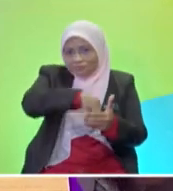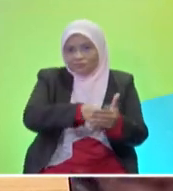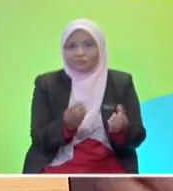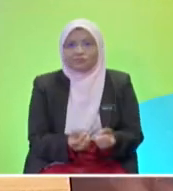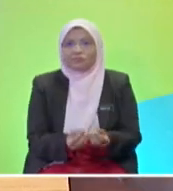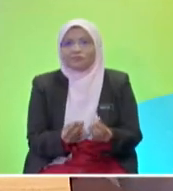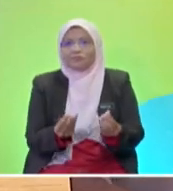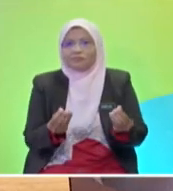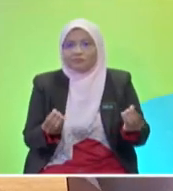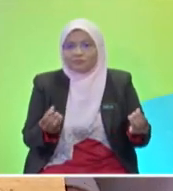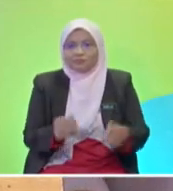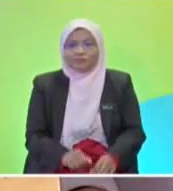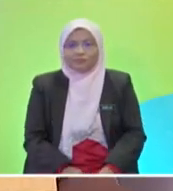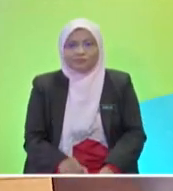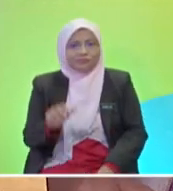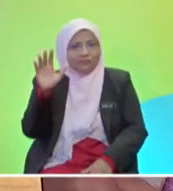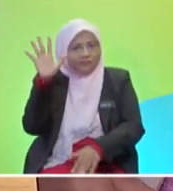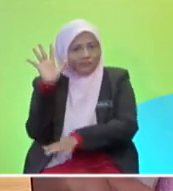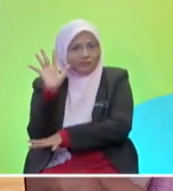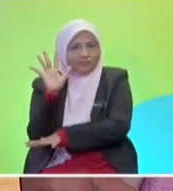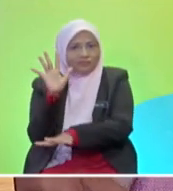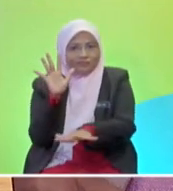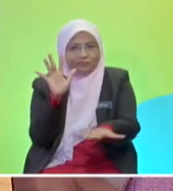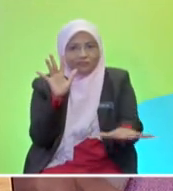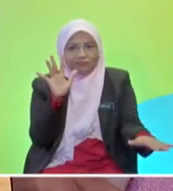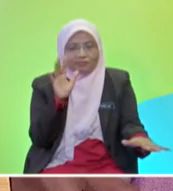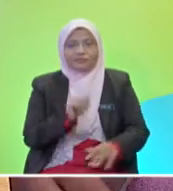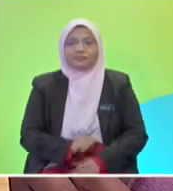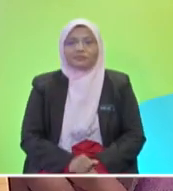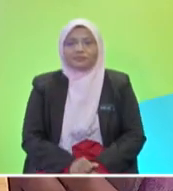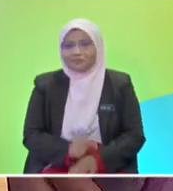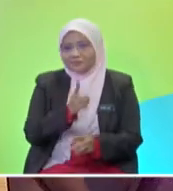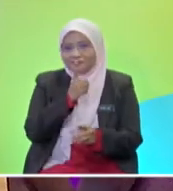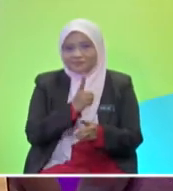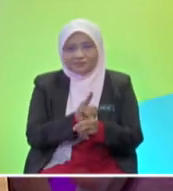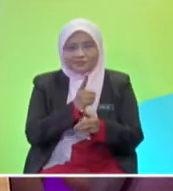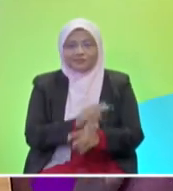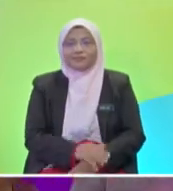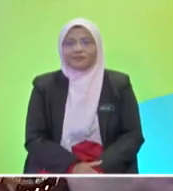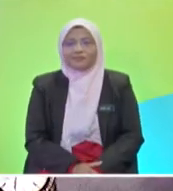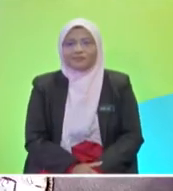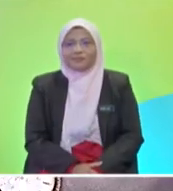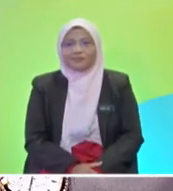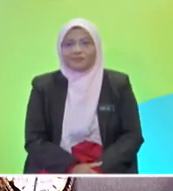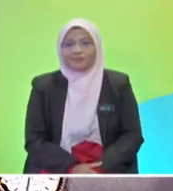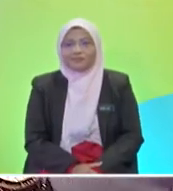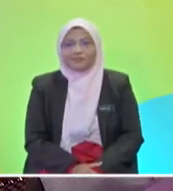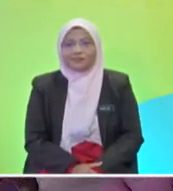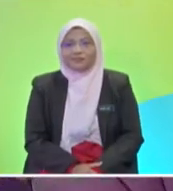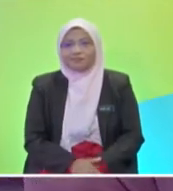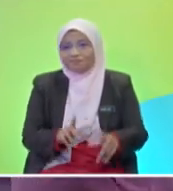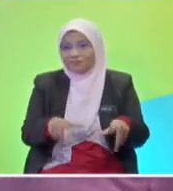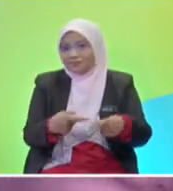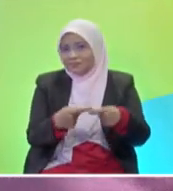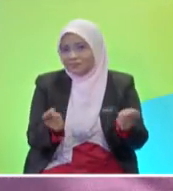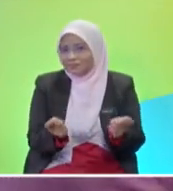ini ialah akar. Betul. Okey. Baiklah, akar di sini. Kat sebelah